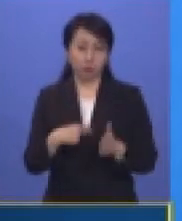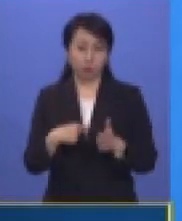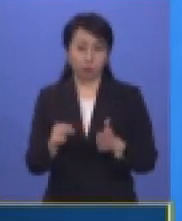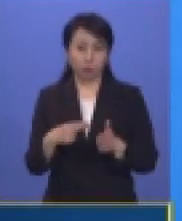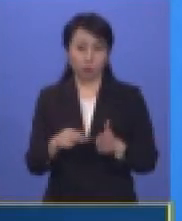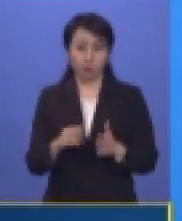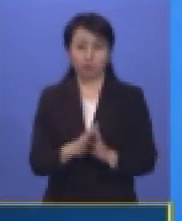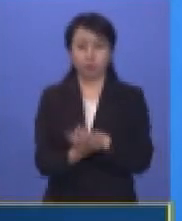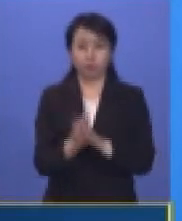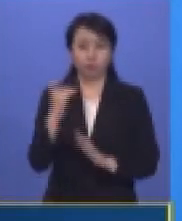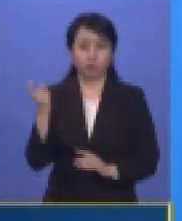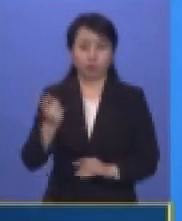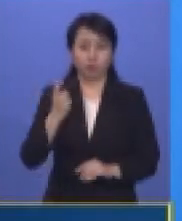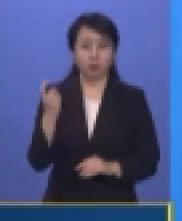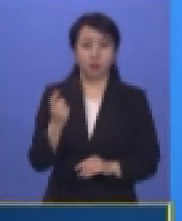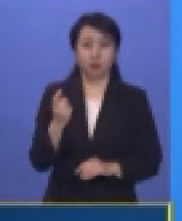его сельхозтоваропроизводители.